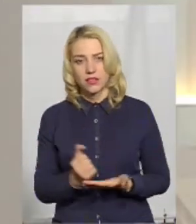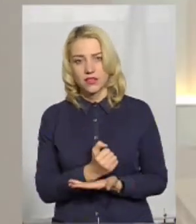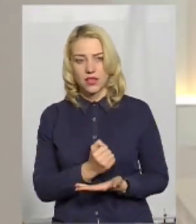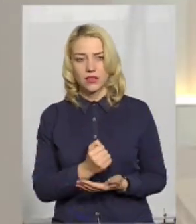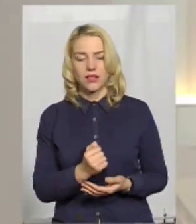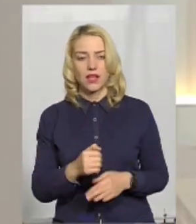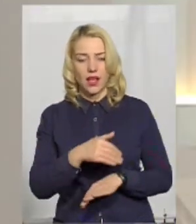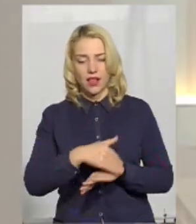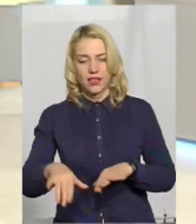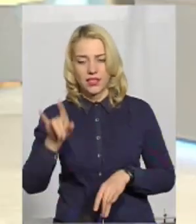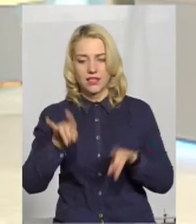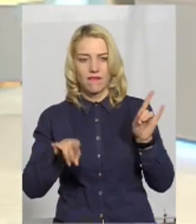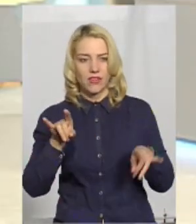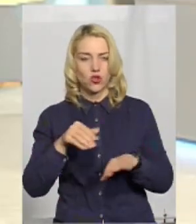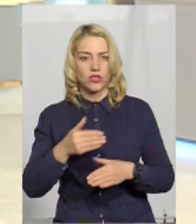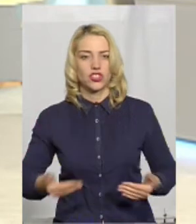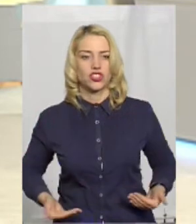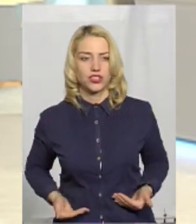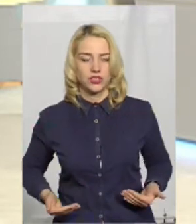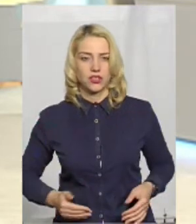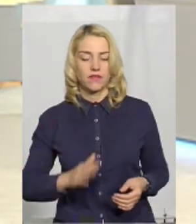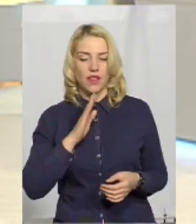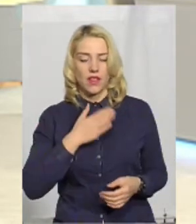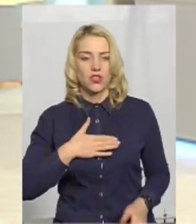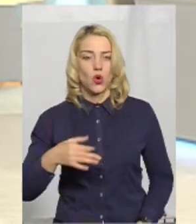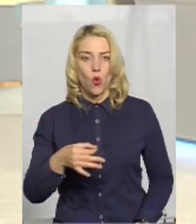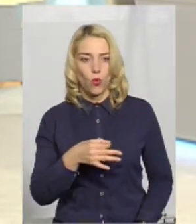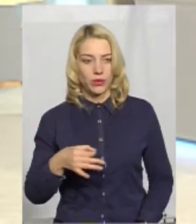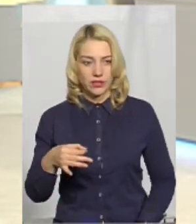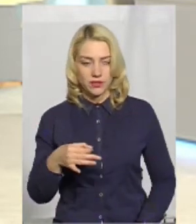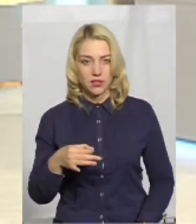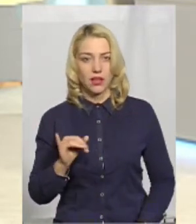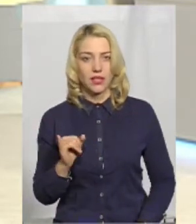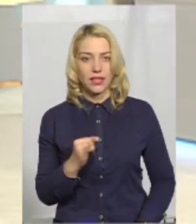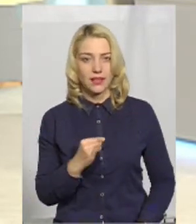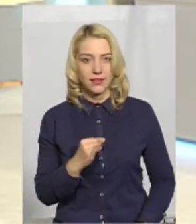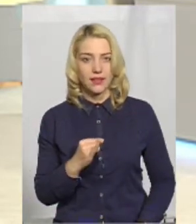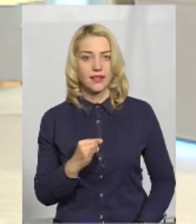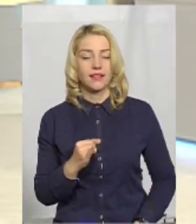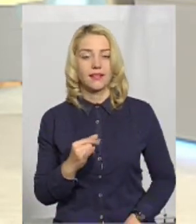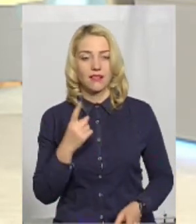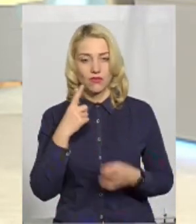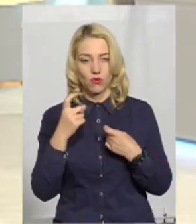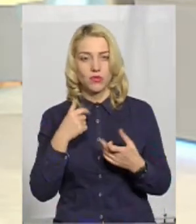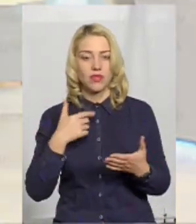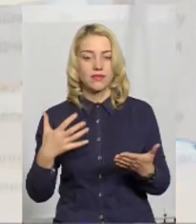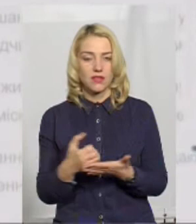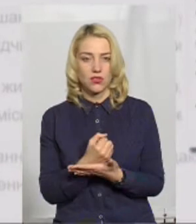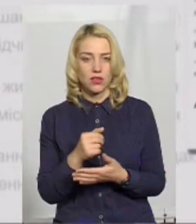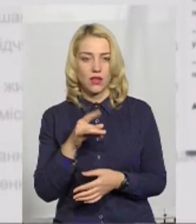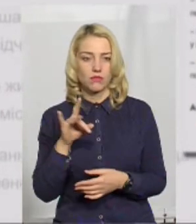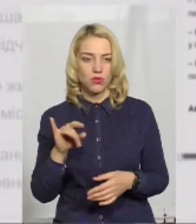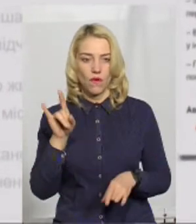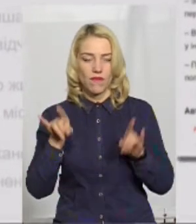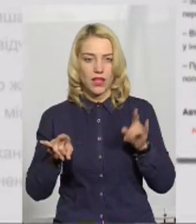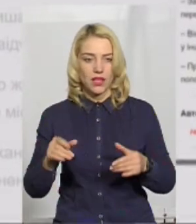адреси вікон життя, зокрема, в нашій області, і інформацію я знайшла про